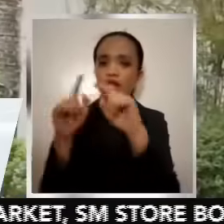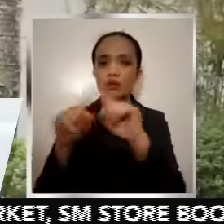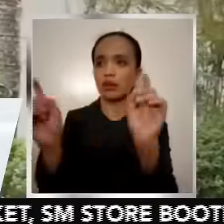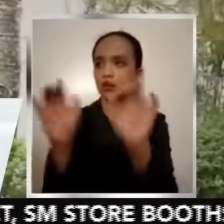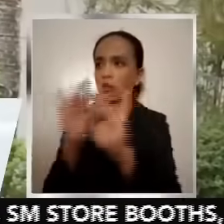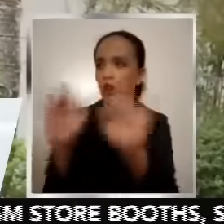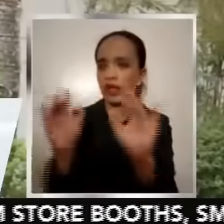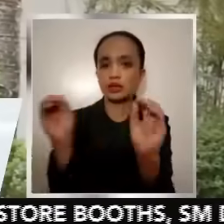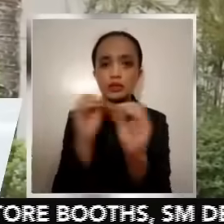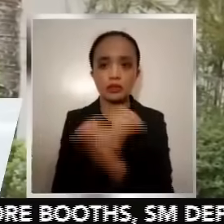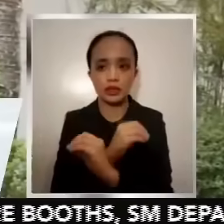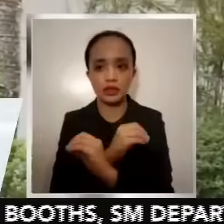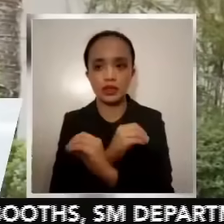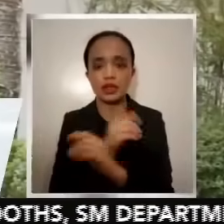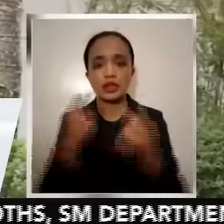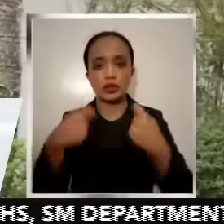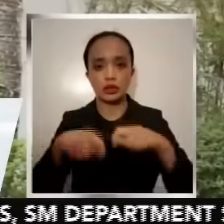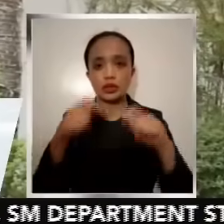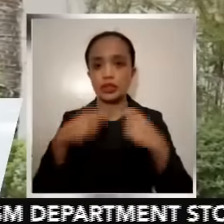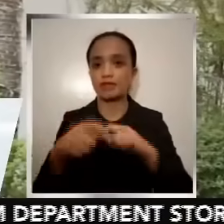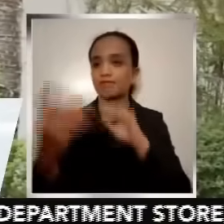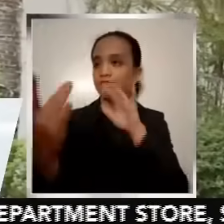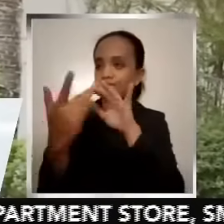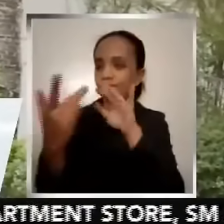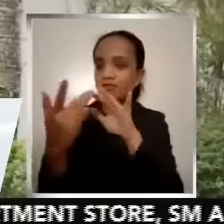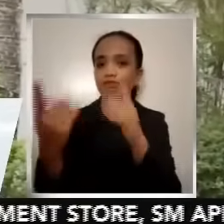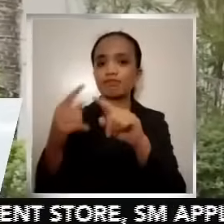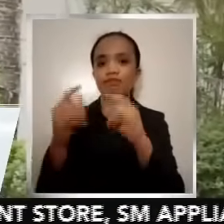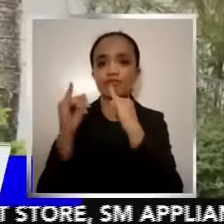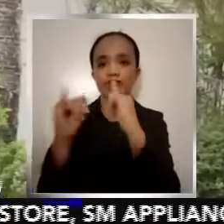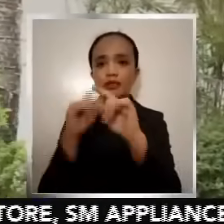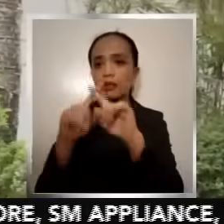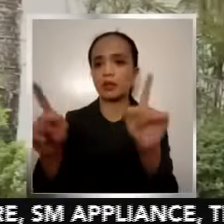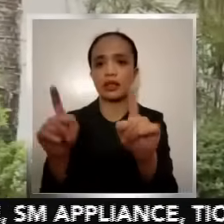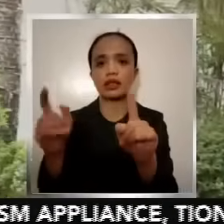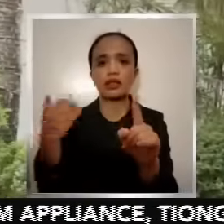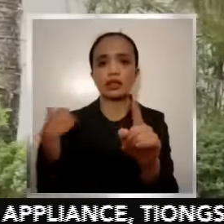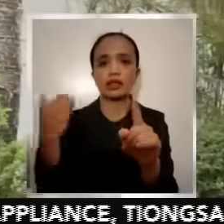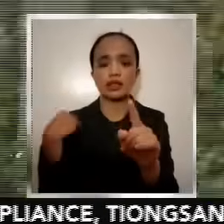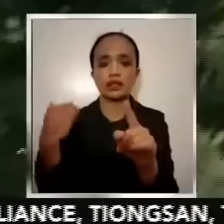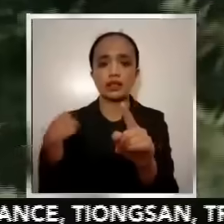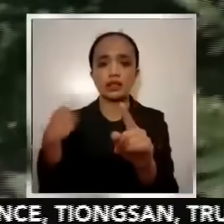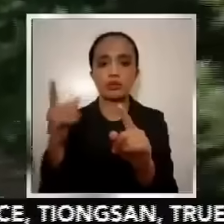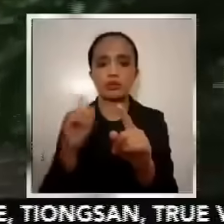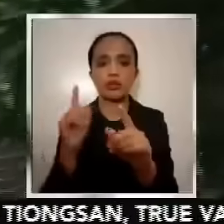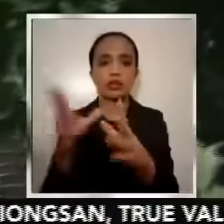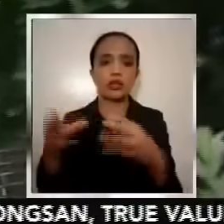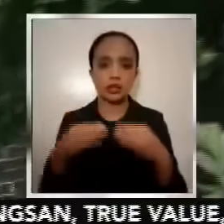sinisikap na kunin ang pahayag si Pido pero hindi pa rin siya nagpapaunlak ng panayam.